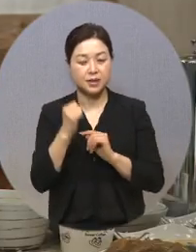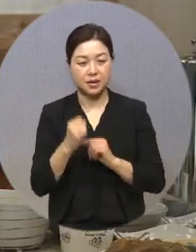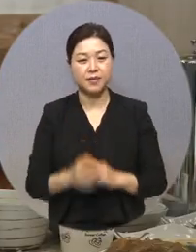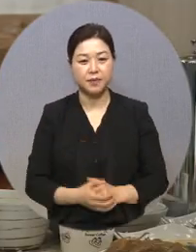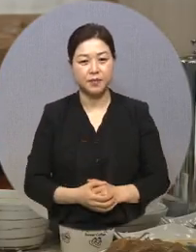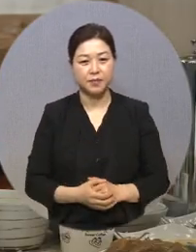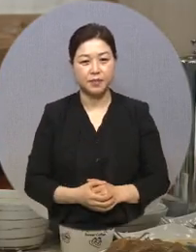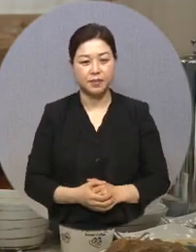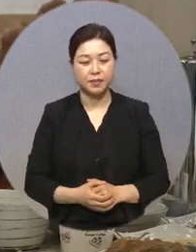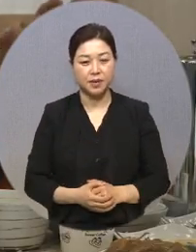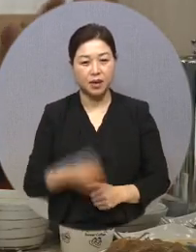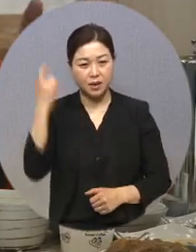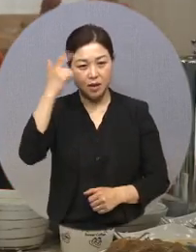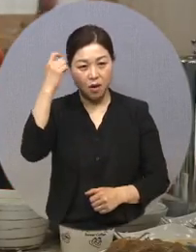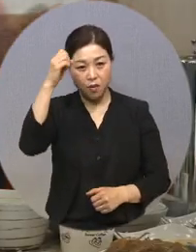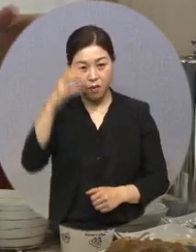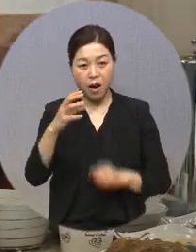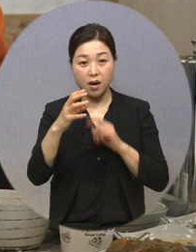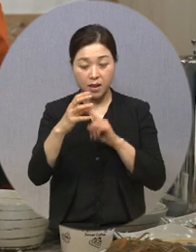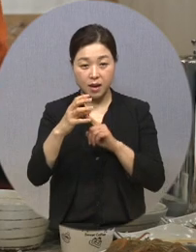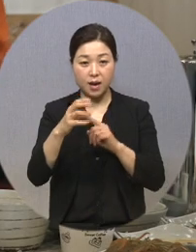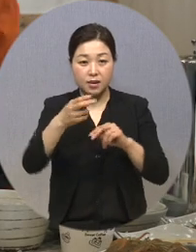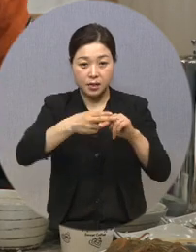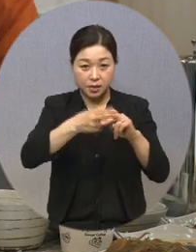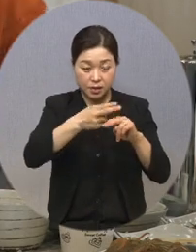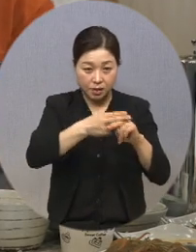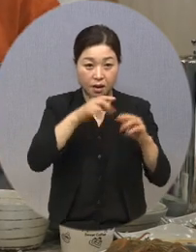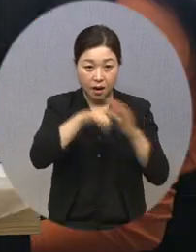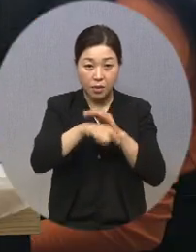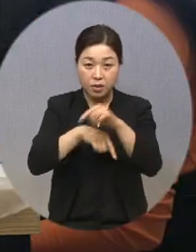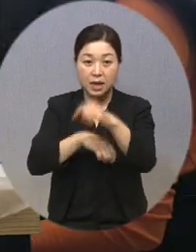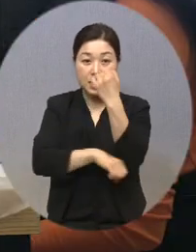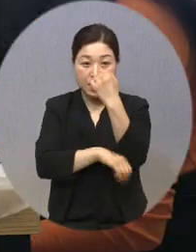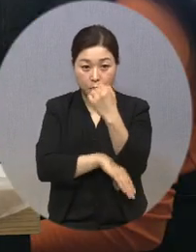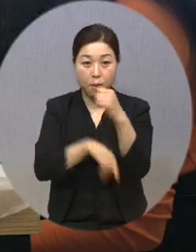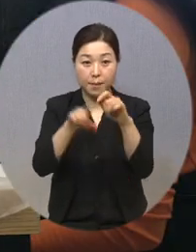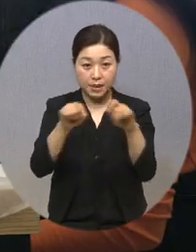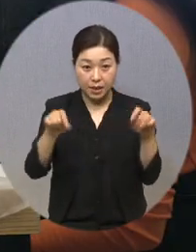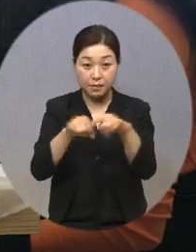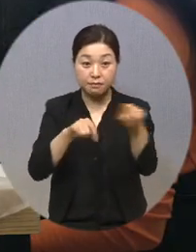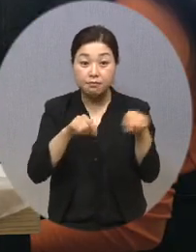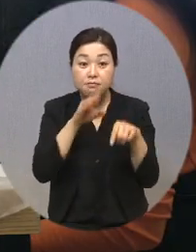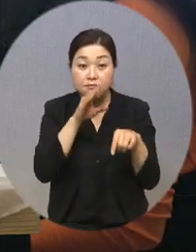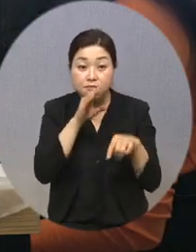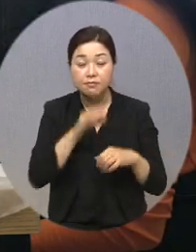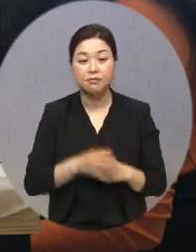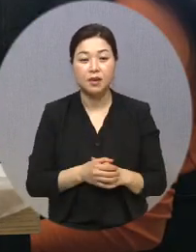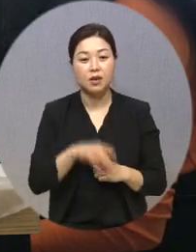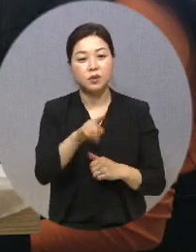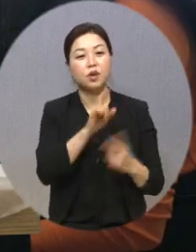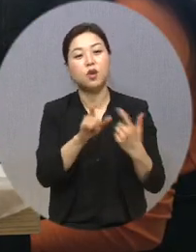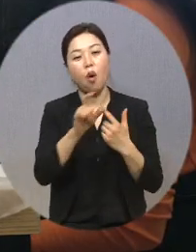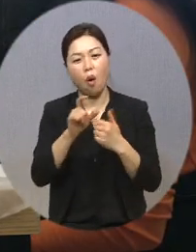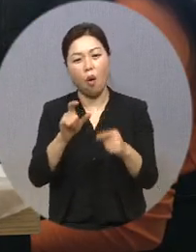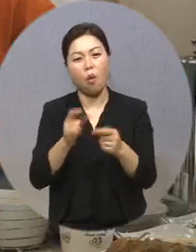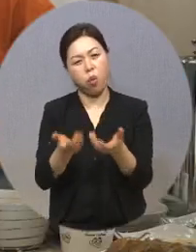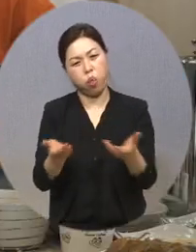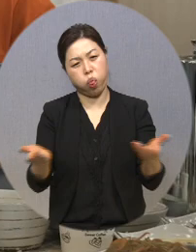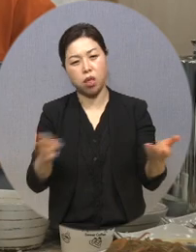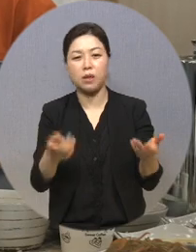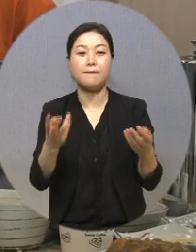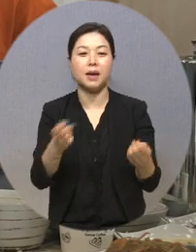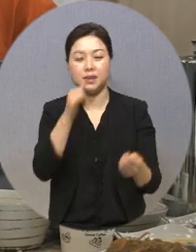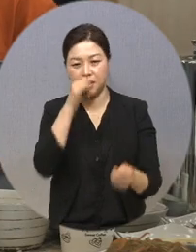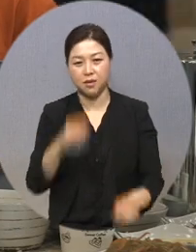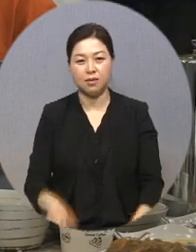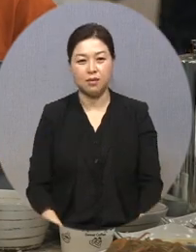영광에 와서 한정식 집을 가면은 그 기본적으로 만나볼 수 있는 상차림이라고 보면 될까요? 네. 요것도 있고 요거보다 더한 상차림도 많이 본 것 같고. 아,